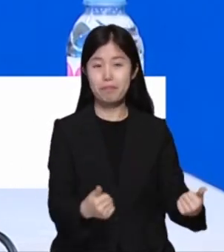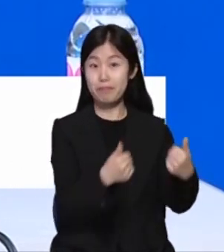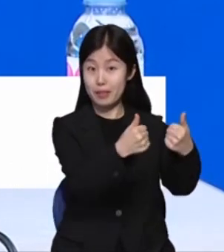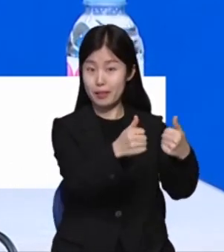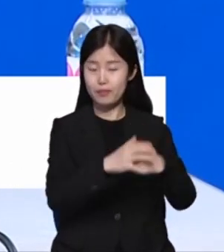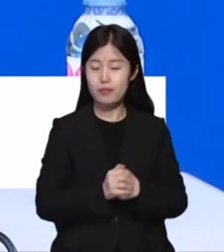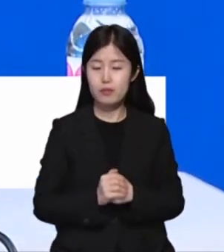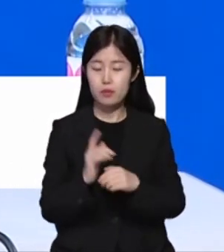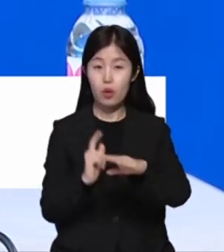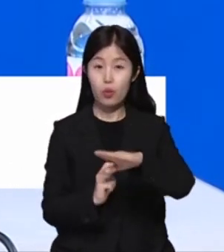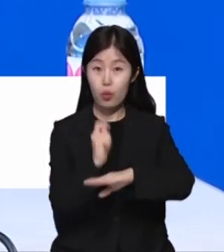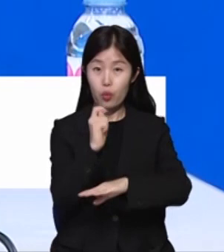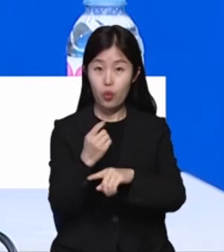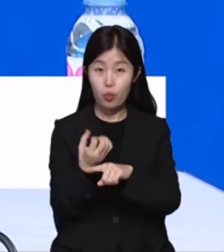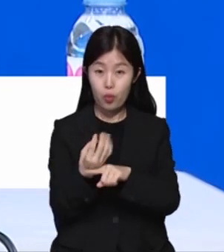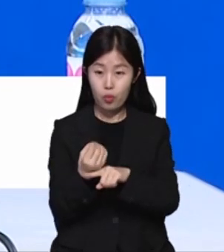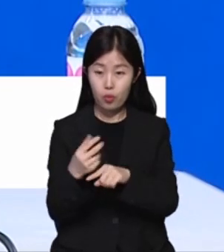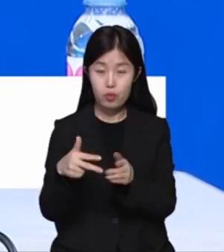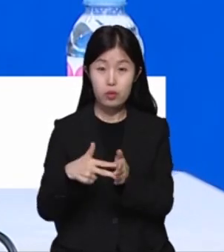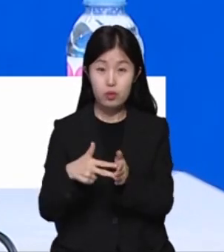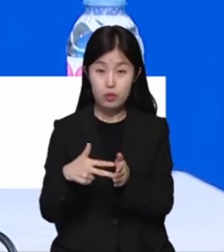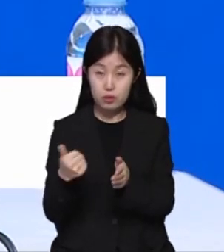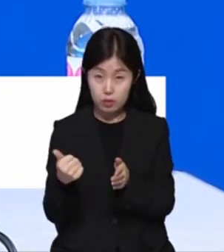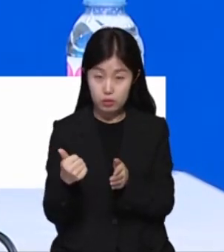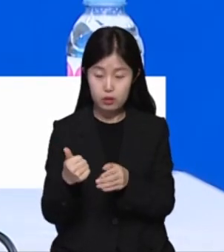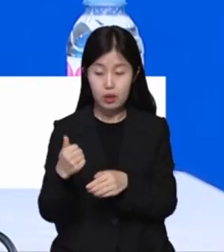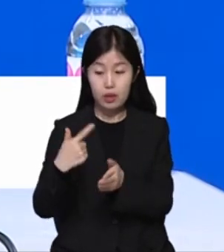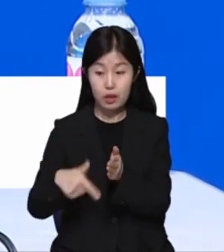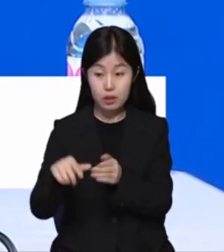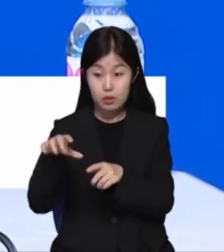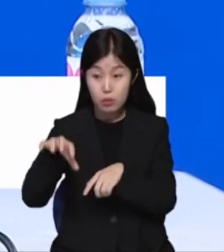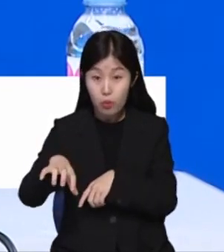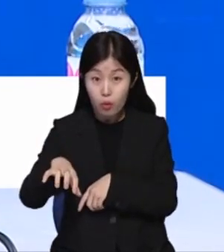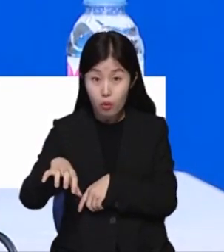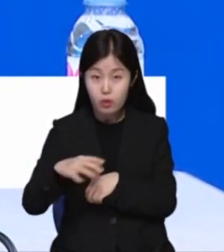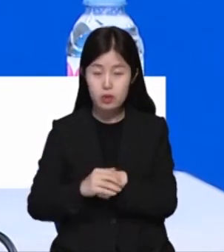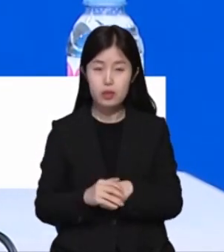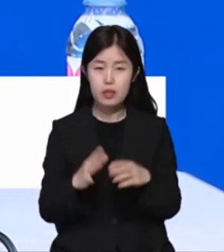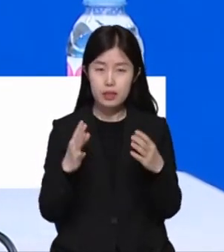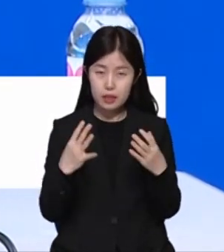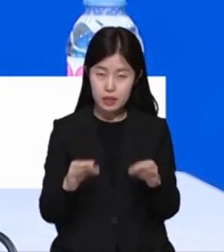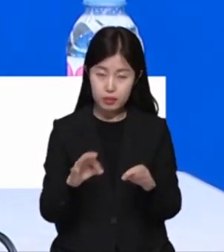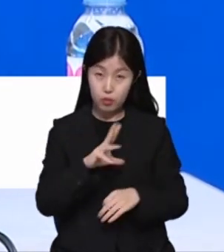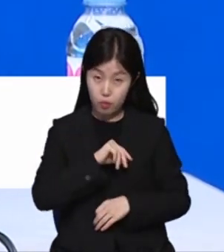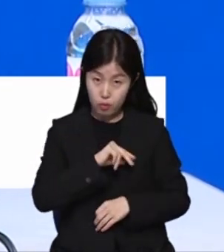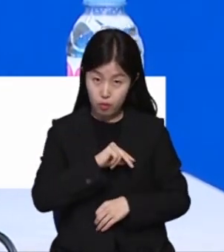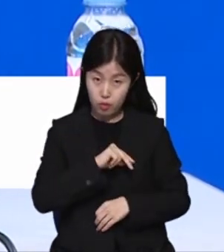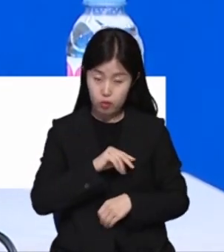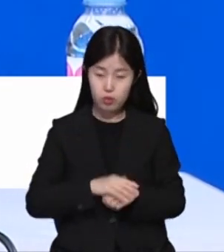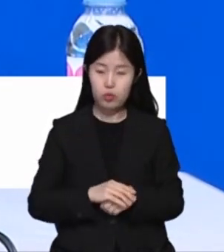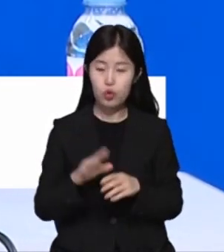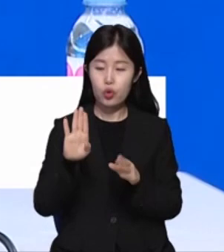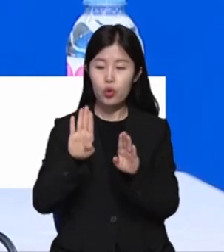고흥 보성 장흥 강구는 김승남 위원과